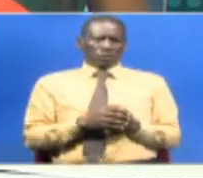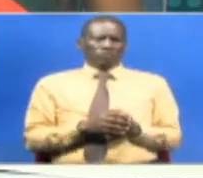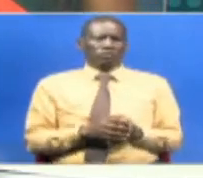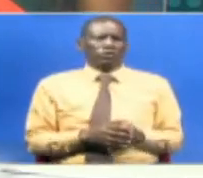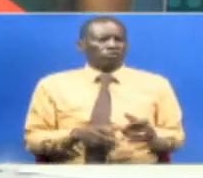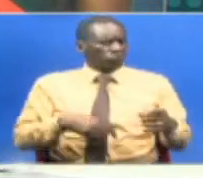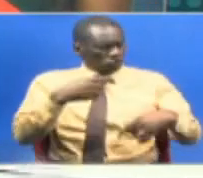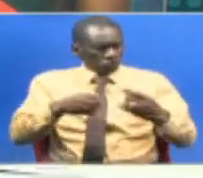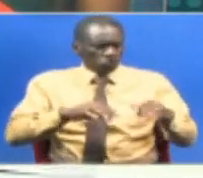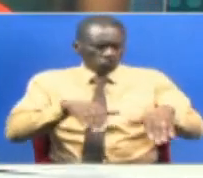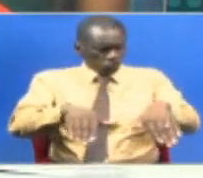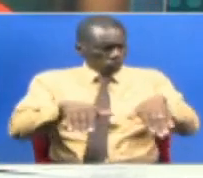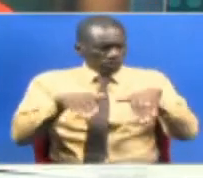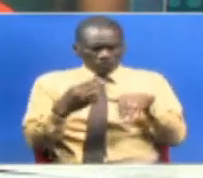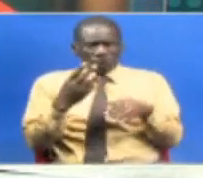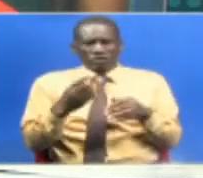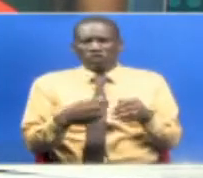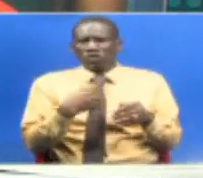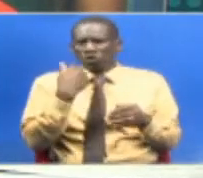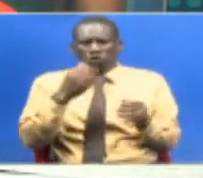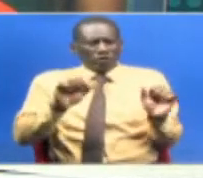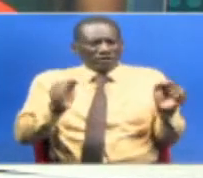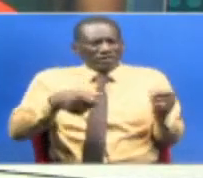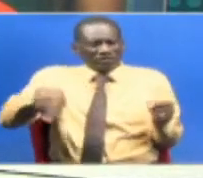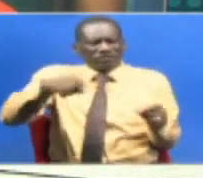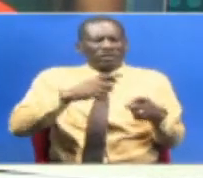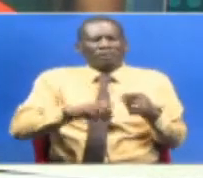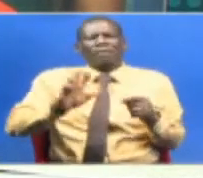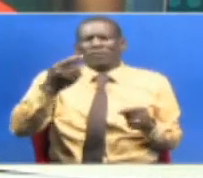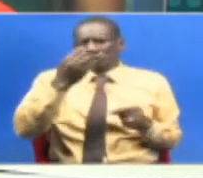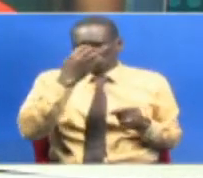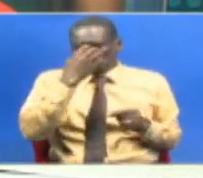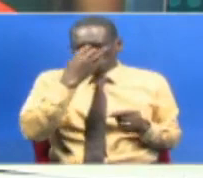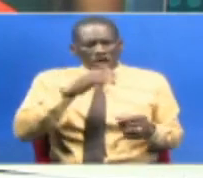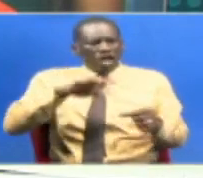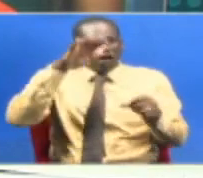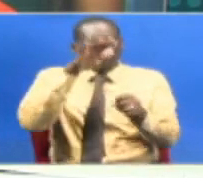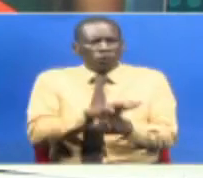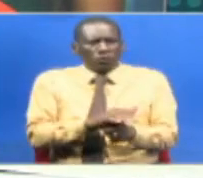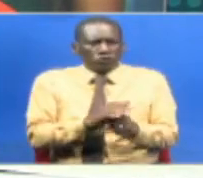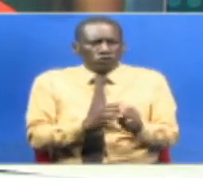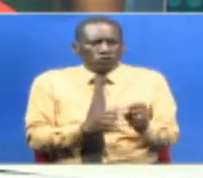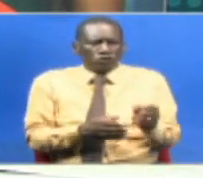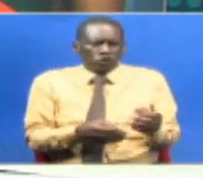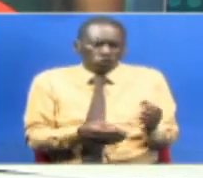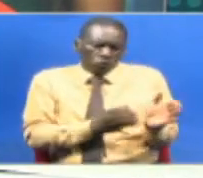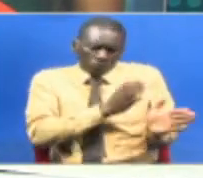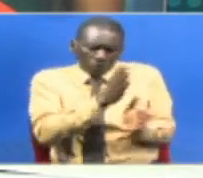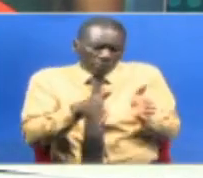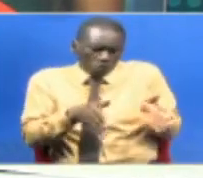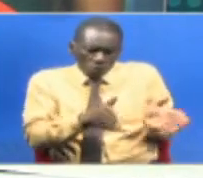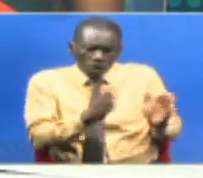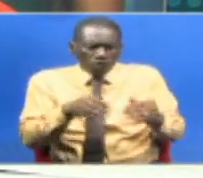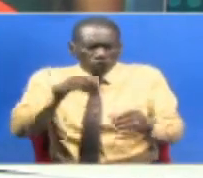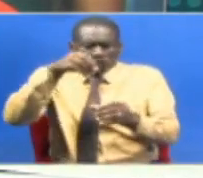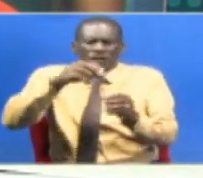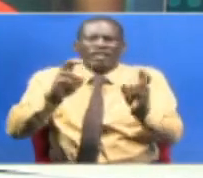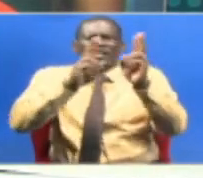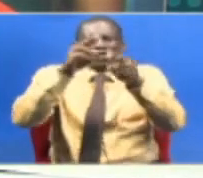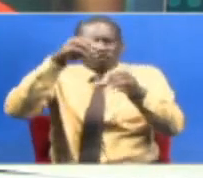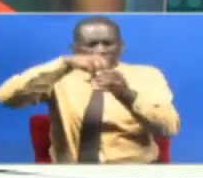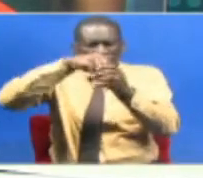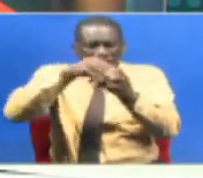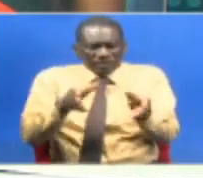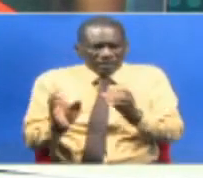tuendelee kusubiri tuone nani atatuokoa, lakini Rais William Ruto ameahidi kutengeneza mazingira mwafaka kwa wawekezaji wa kigeni humu nchini.